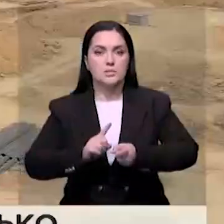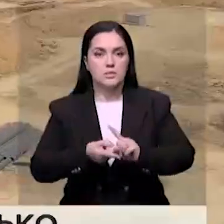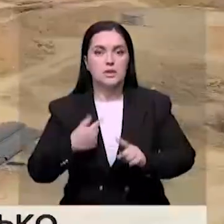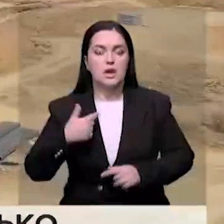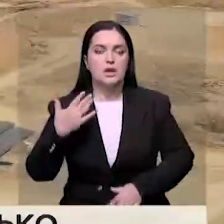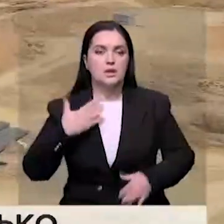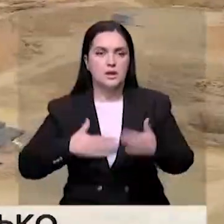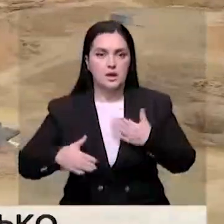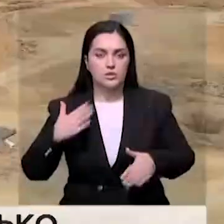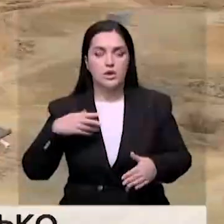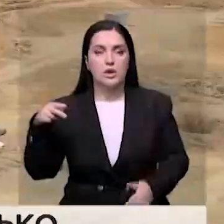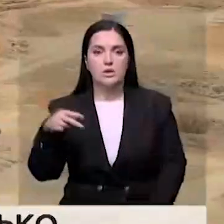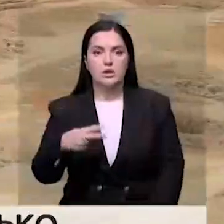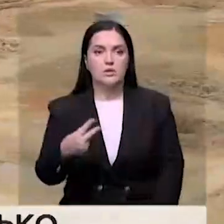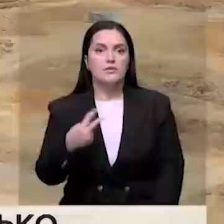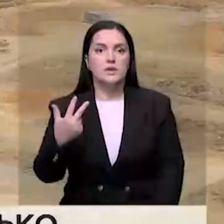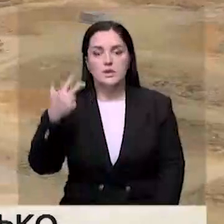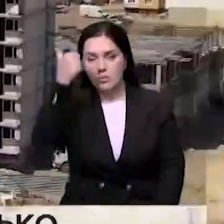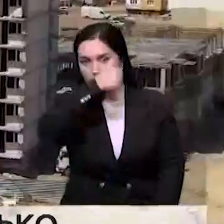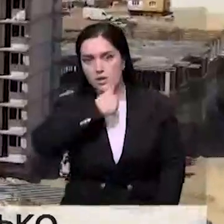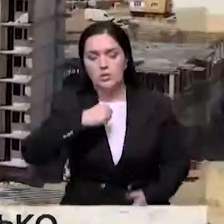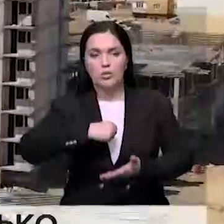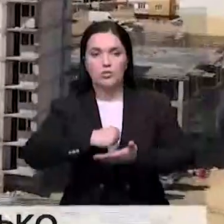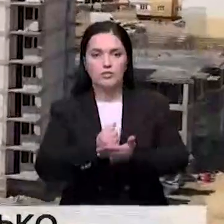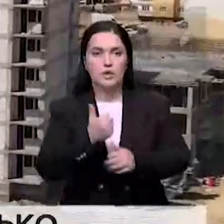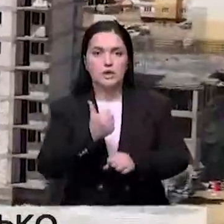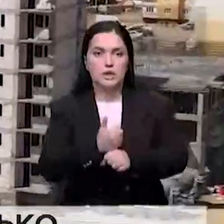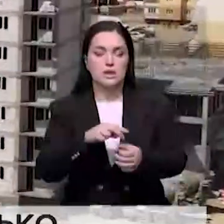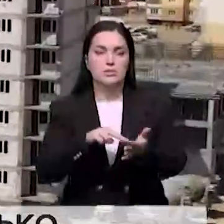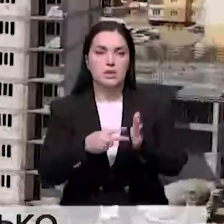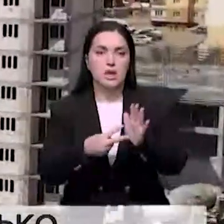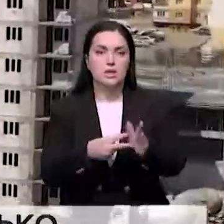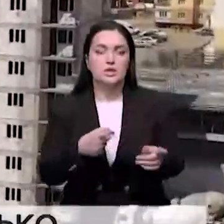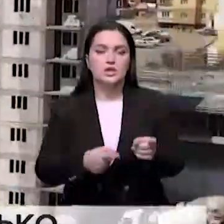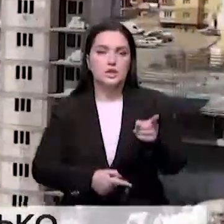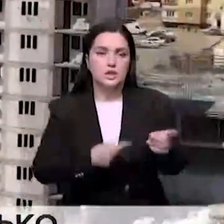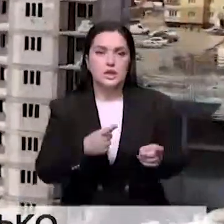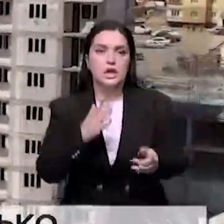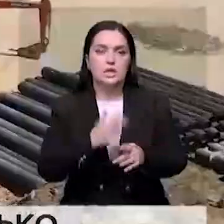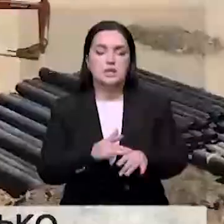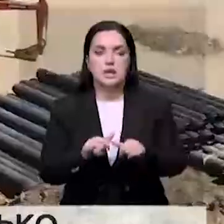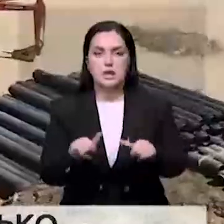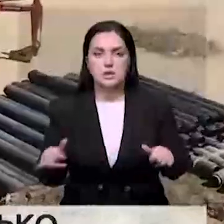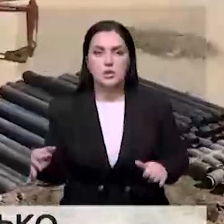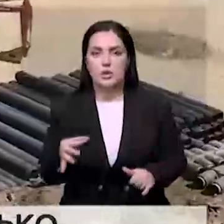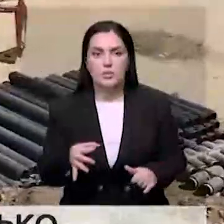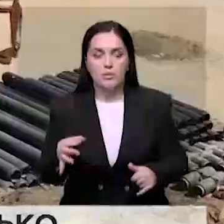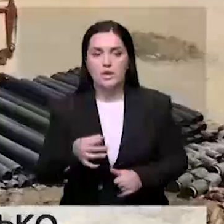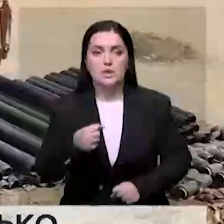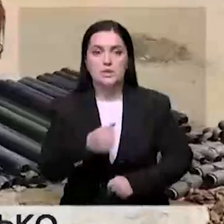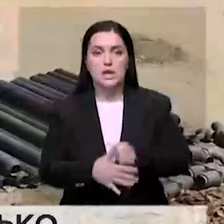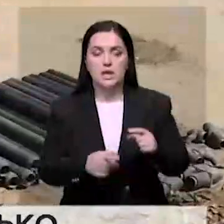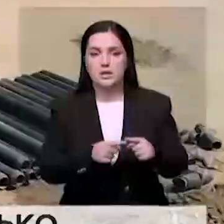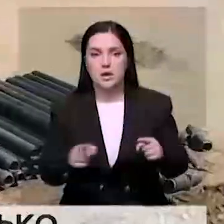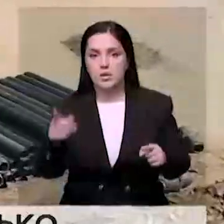радует. В 2023 году утвердили генеральный план ЖСК «Сгана». В нем обозначены этапы развития областного центра. Так, в течение 5 лет